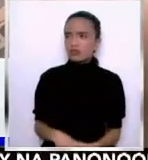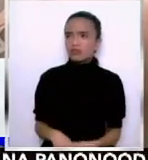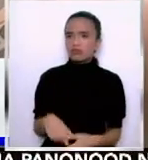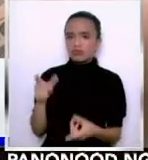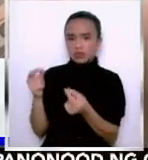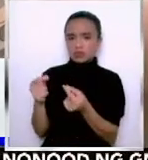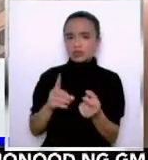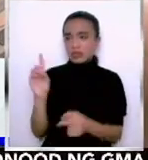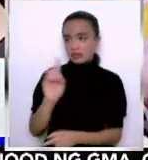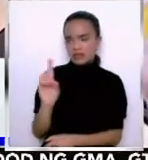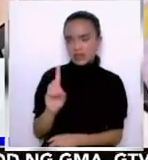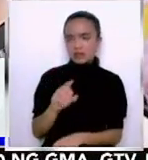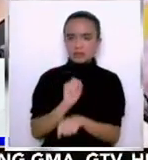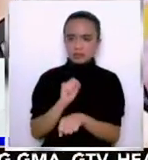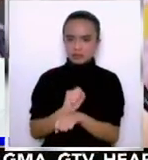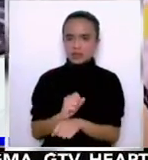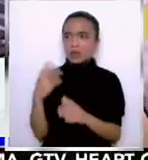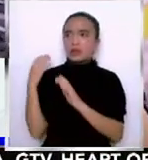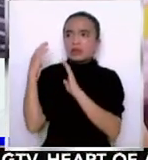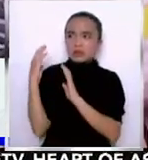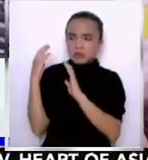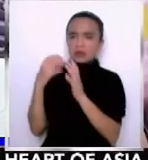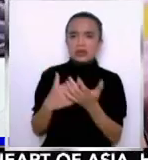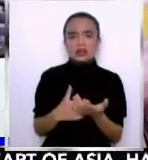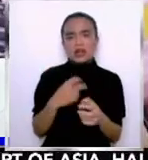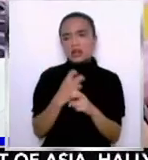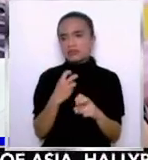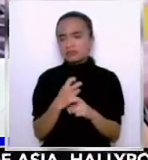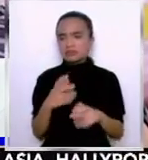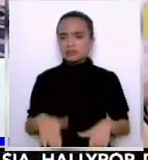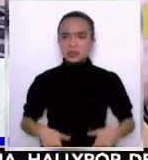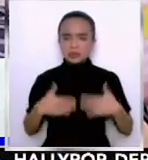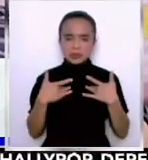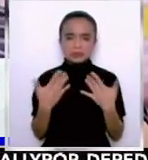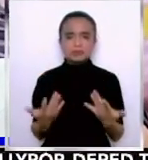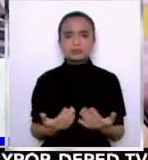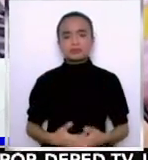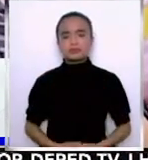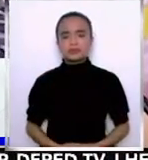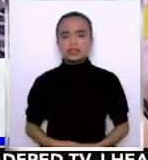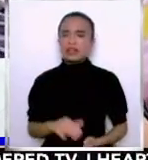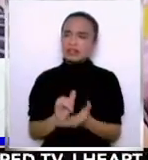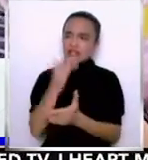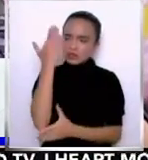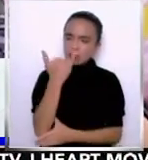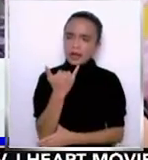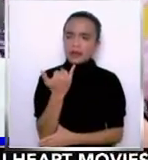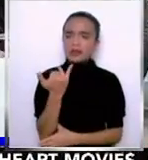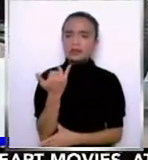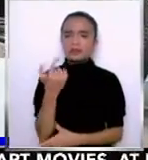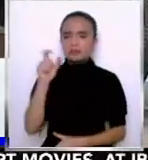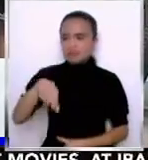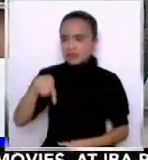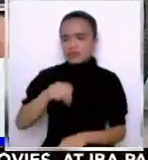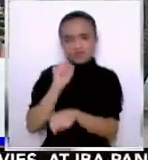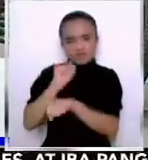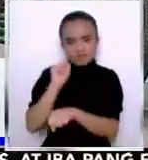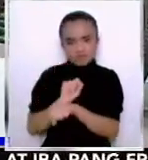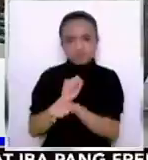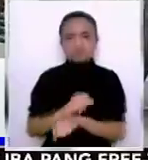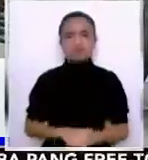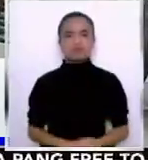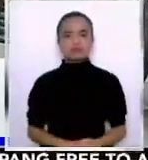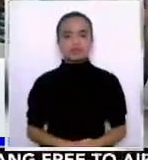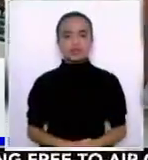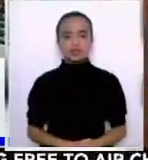naging boy, kargador po. Sa hirap ng buhay. Kaya kailangan kumayod din. Sa